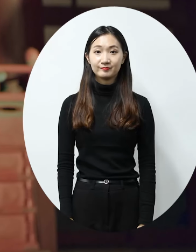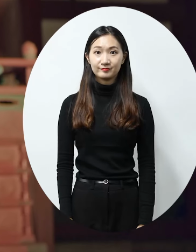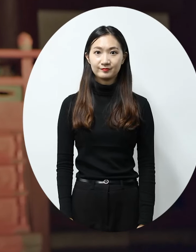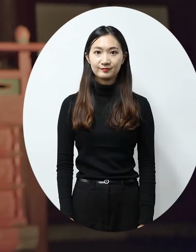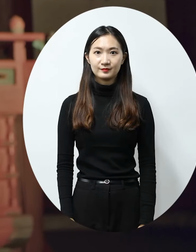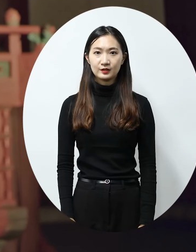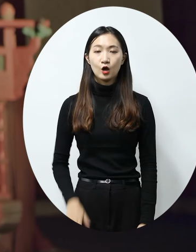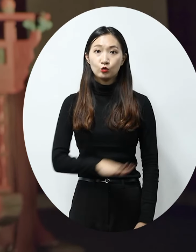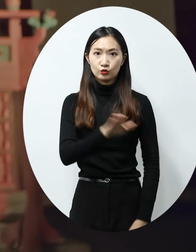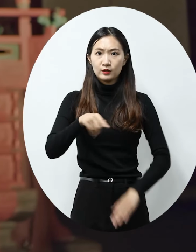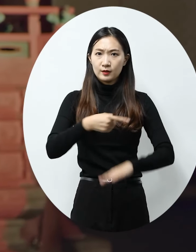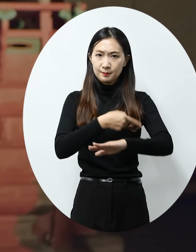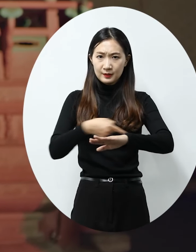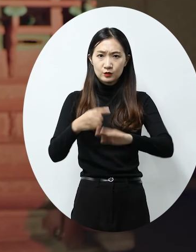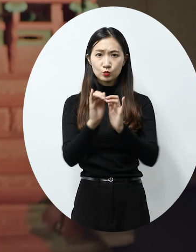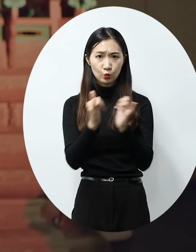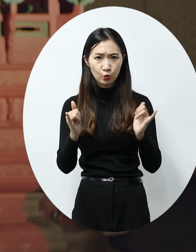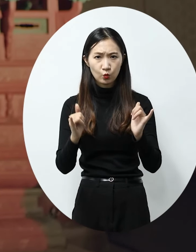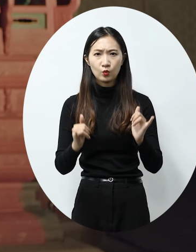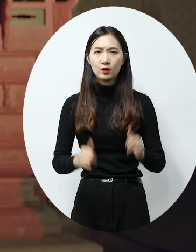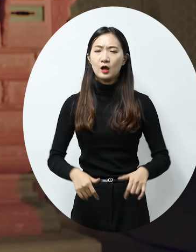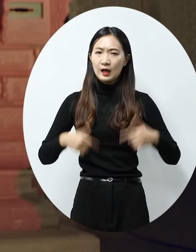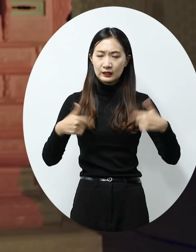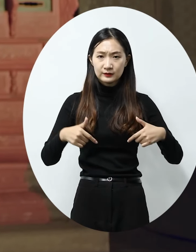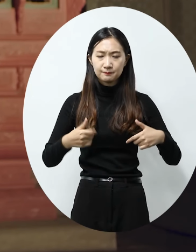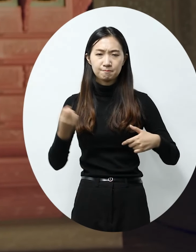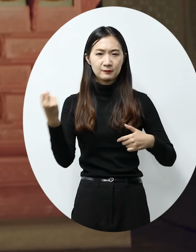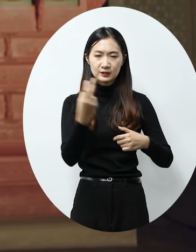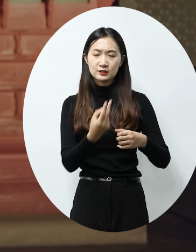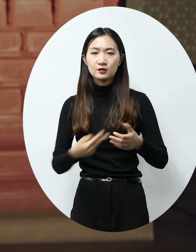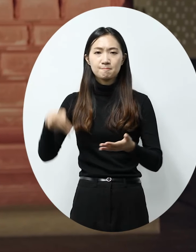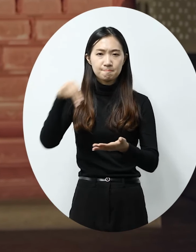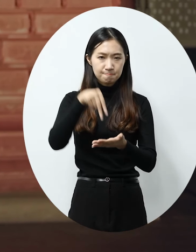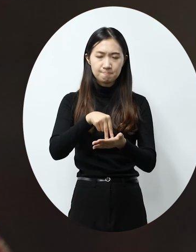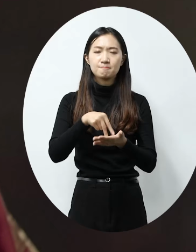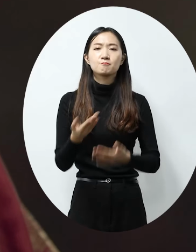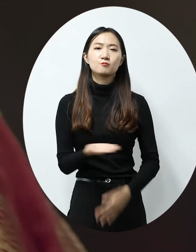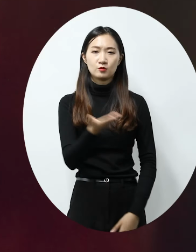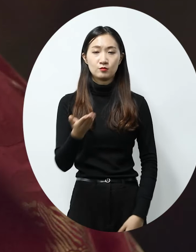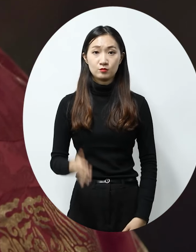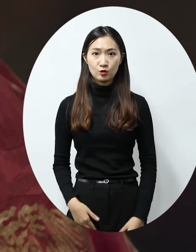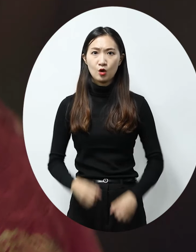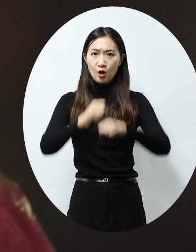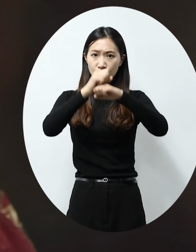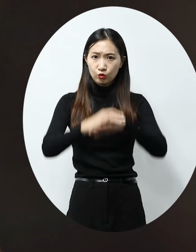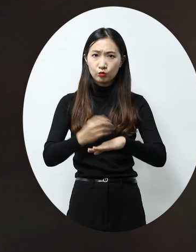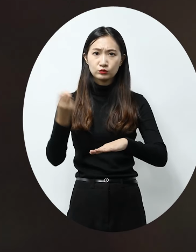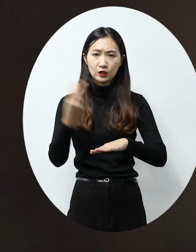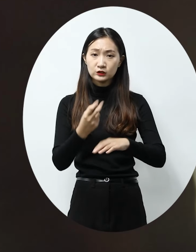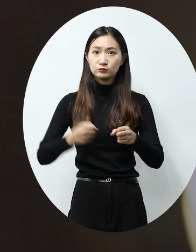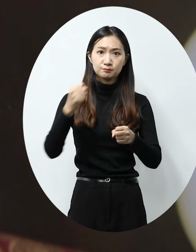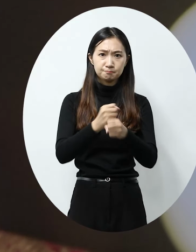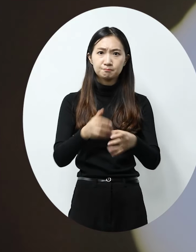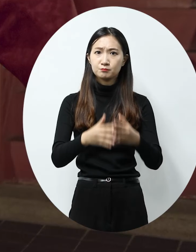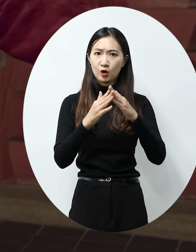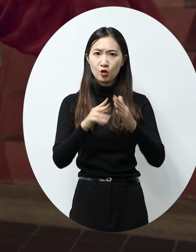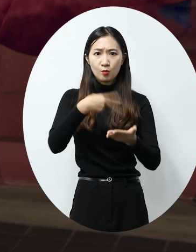우리 민족은 언제나 다시 일어나는 민족이네 무너져도 다시 쌓고